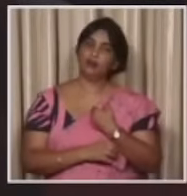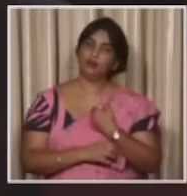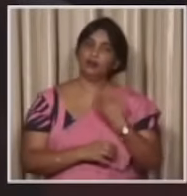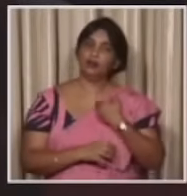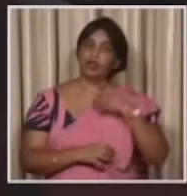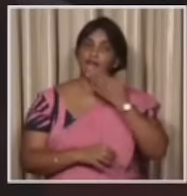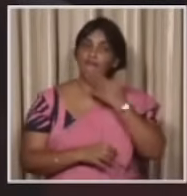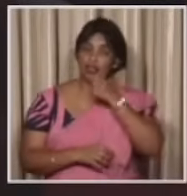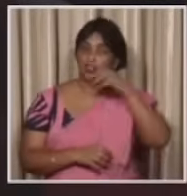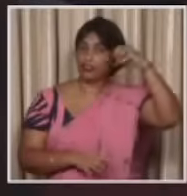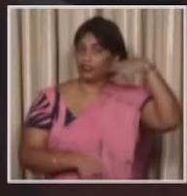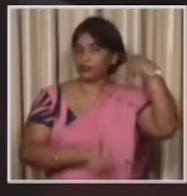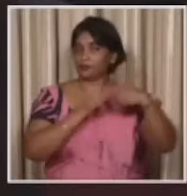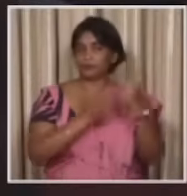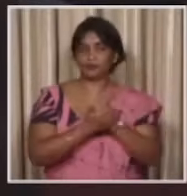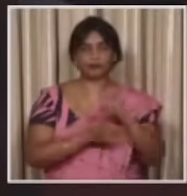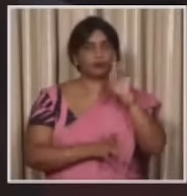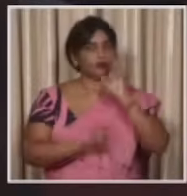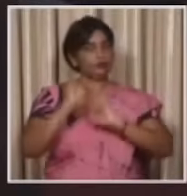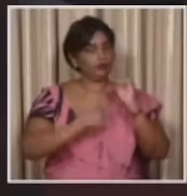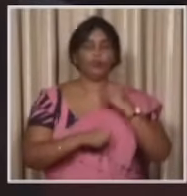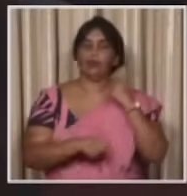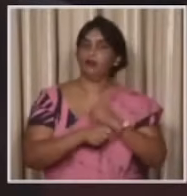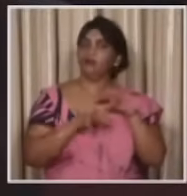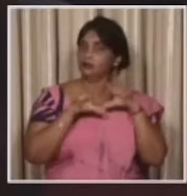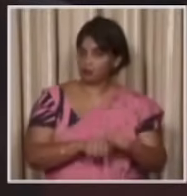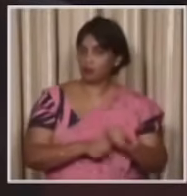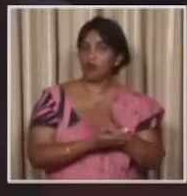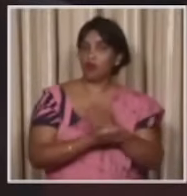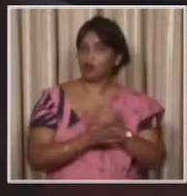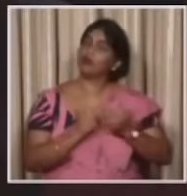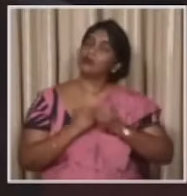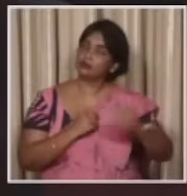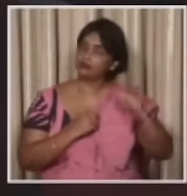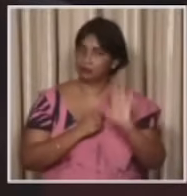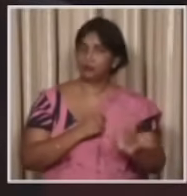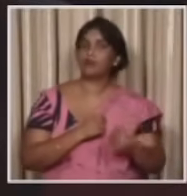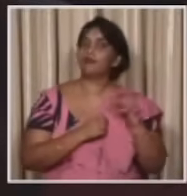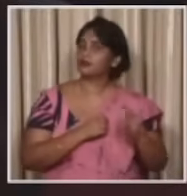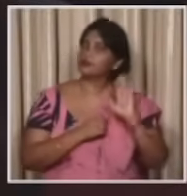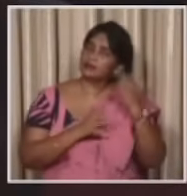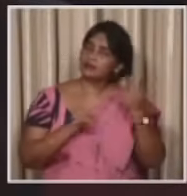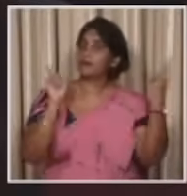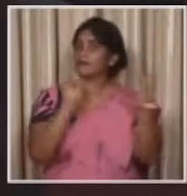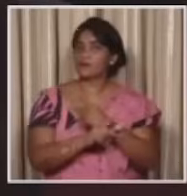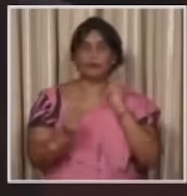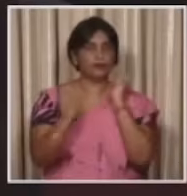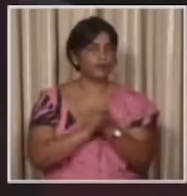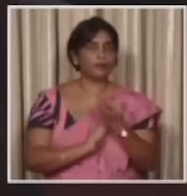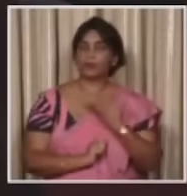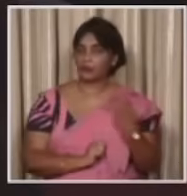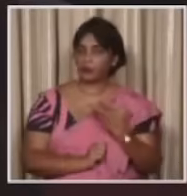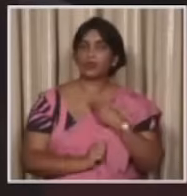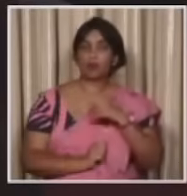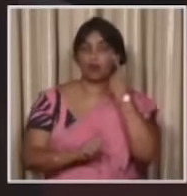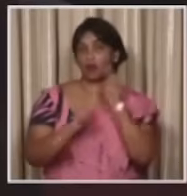අපේ තියෙන ජල විදුලි බලාගාර සියල්ලම 100%ක් රජයේ සදුව පවතින කොටස් හැටියට ඉස්සරහටත් පවත්වගෙන යන්න කියලා. ඒක කවුරු ආවත් වෙනස් කරන්න බෑ. ඒකත් ගිල